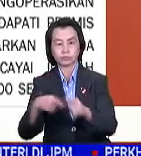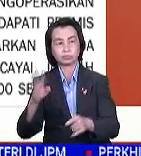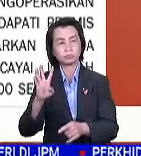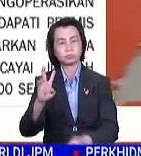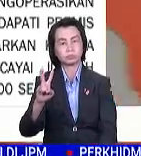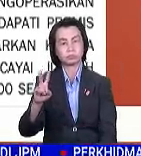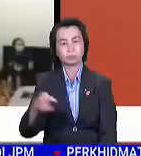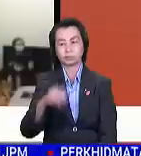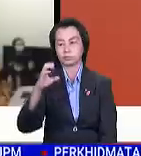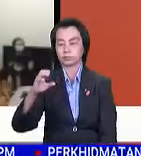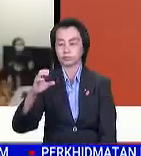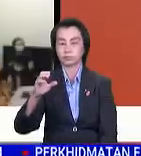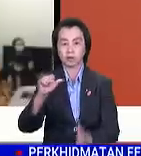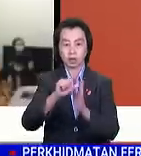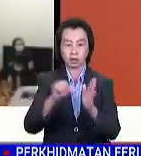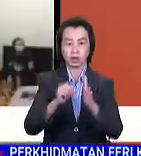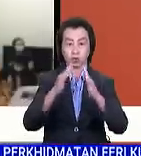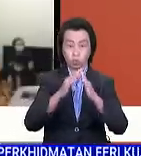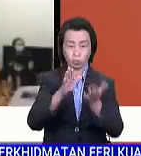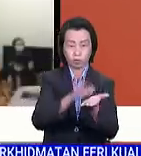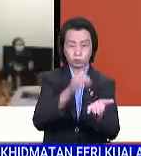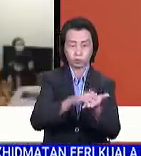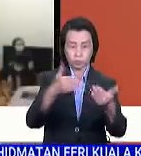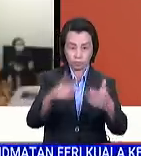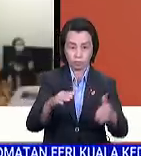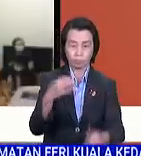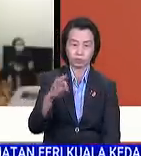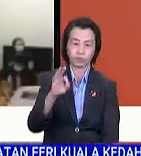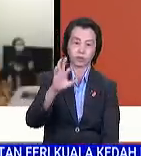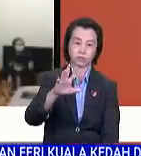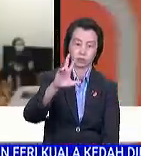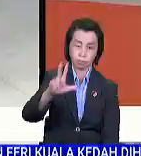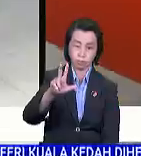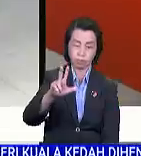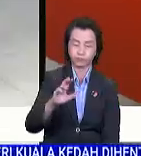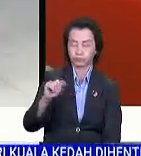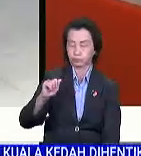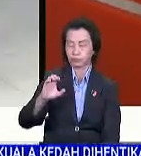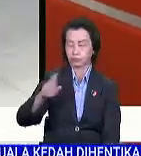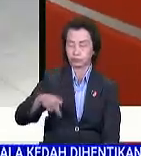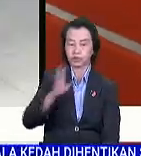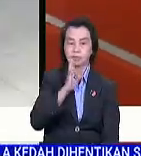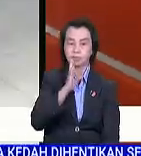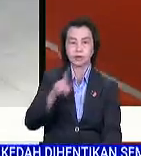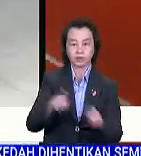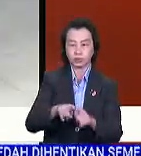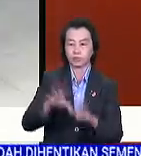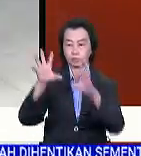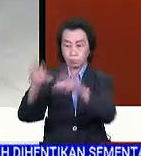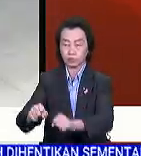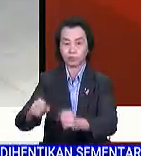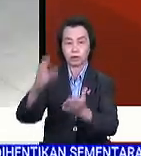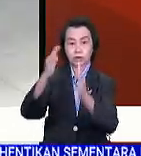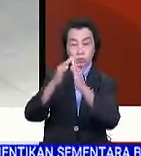41 C akta rumah judi terbuka 1953 acp ashmon menambah turut diserbu ialah sebuah